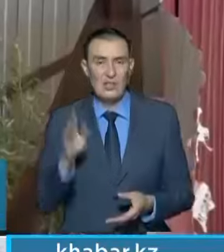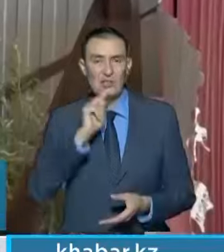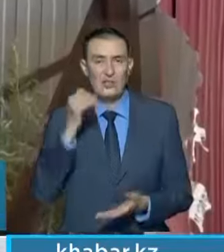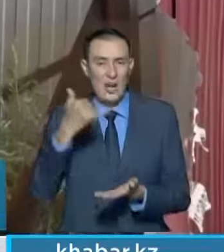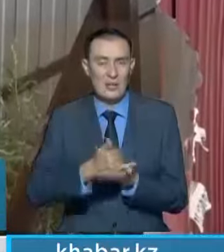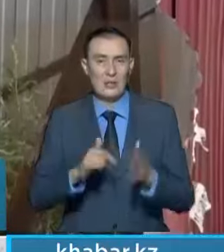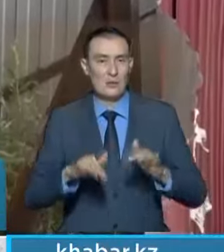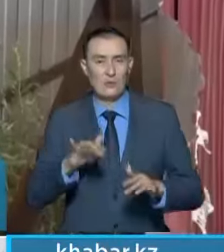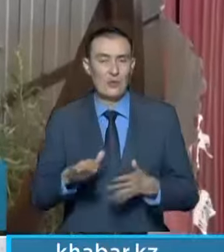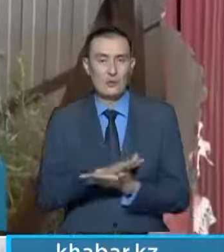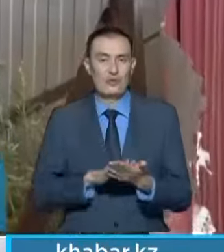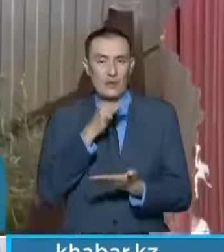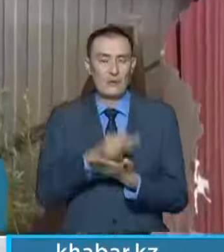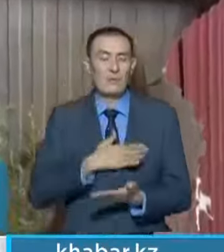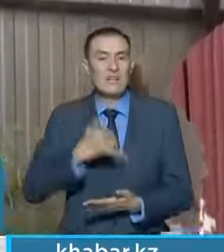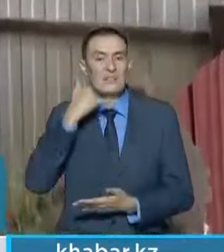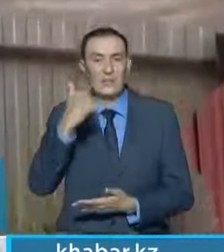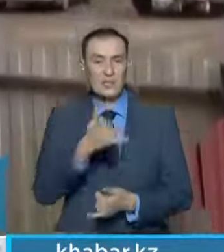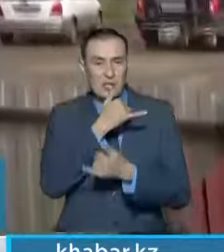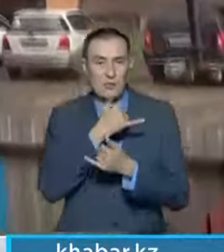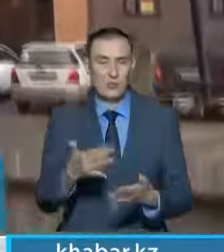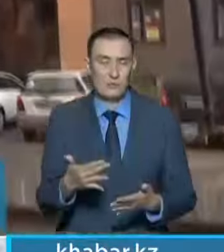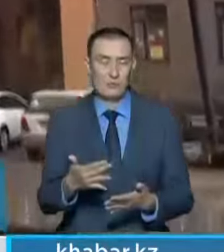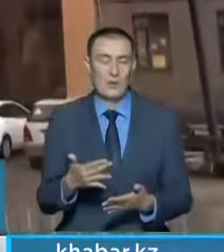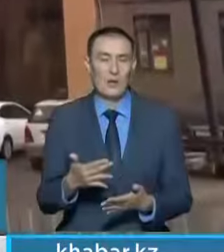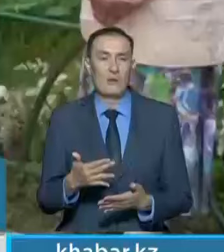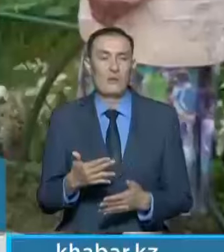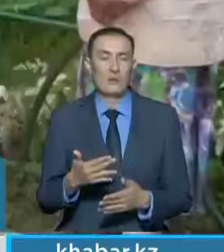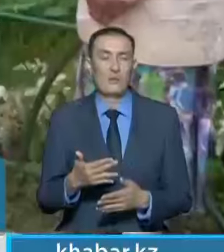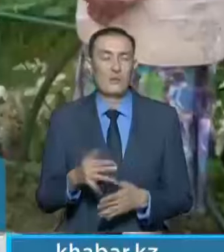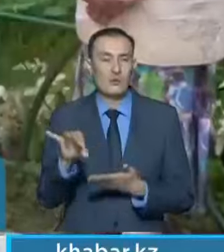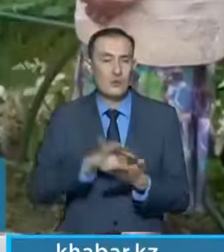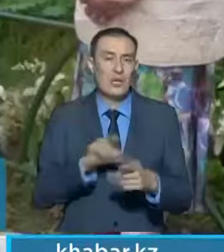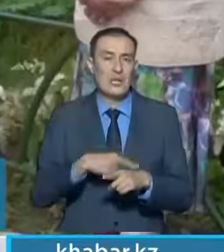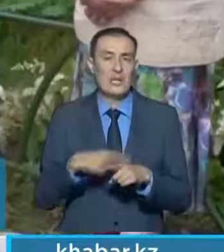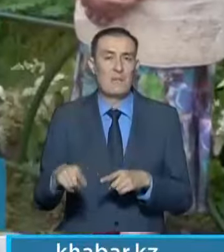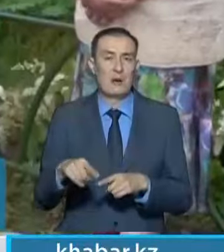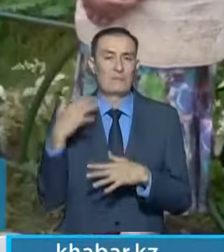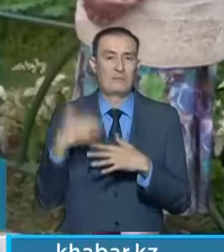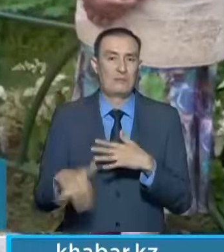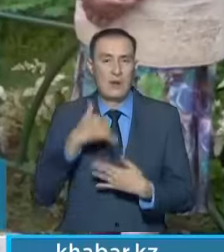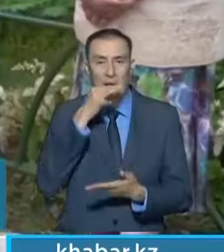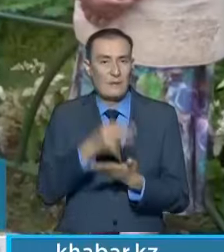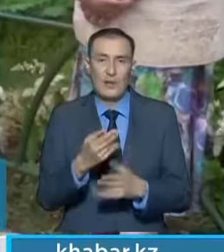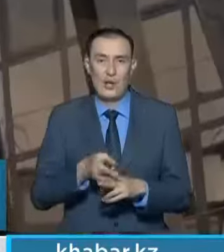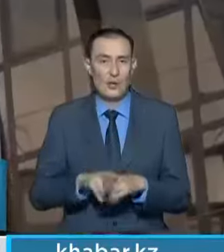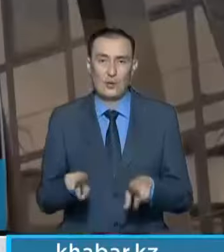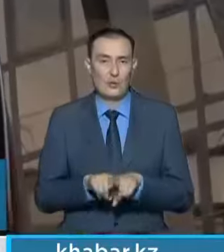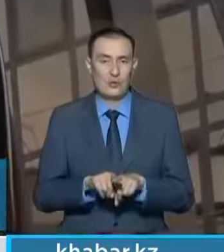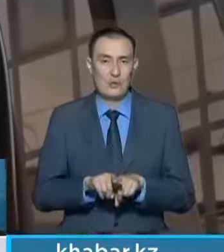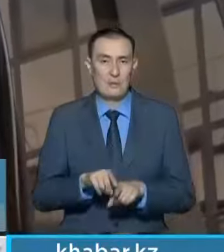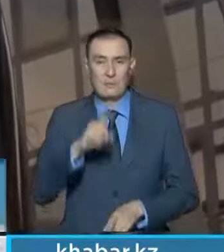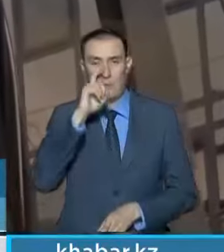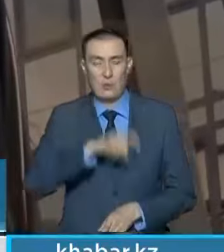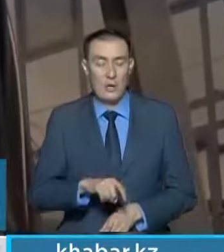Не реагируют, мы не можем даже дозвониться по телефону. По горячей линии либо они берут и бросают трубку, это тоже ненормально. Но и